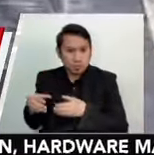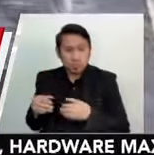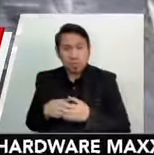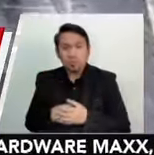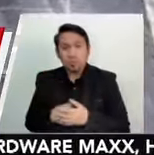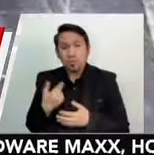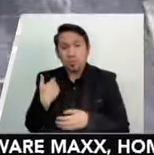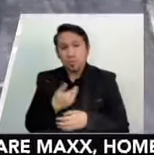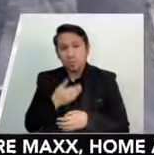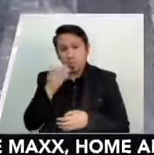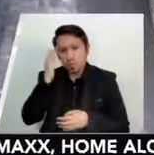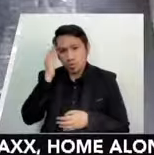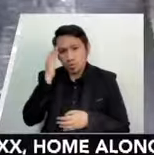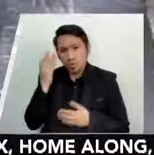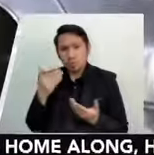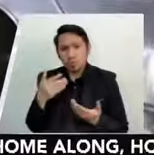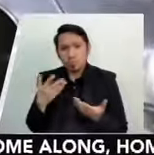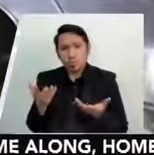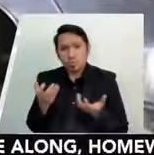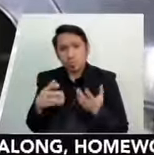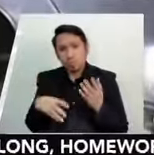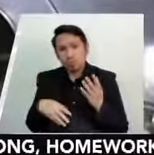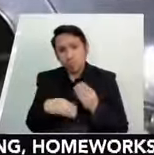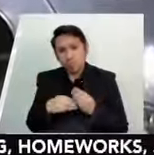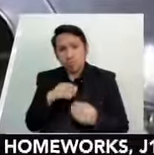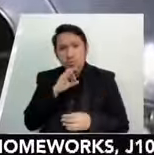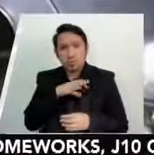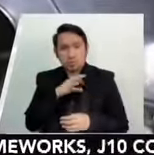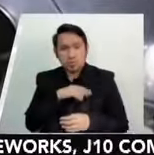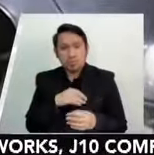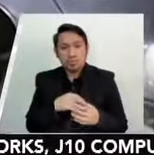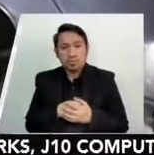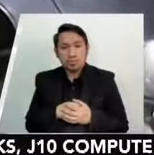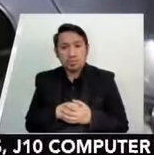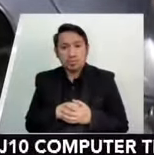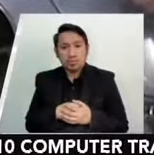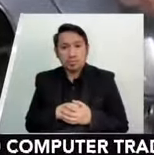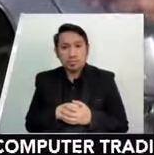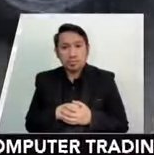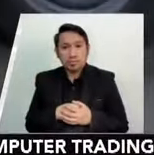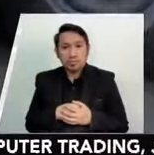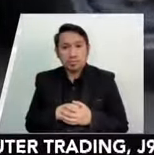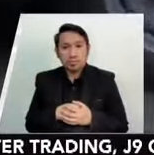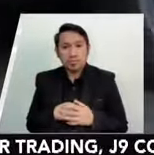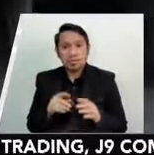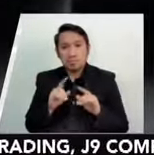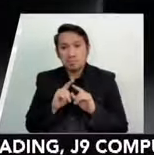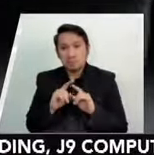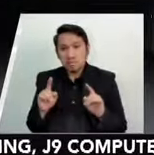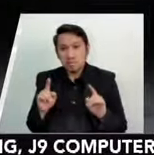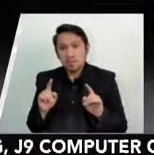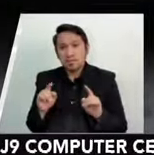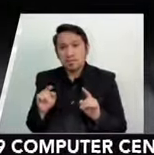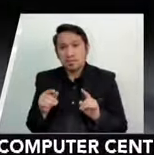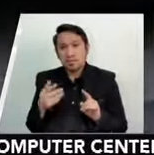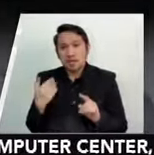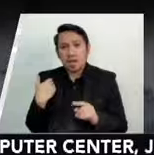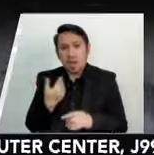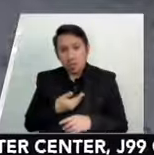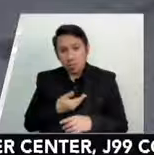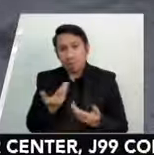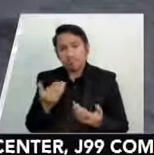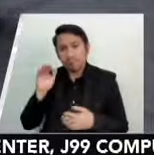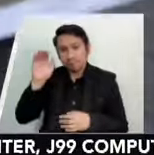dagdag kita, no, sa kalagayan ng ating sektor ng transportasyon. Pero mas sa atin, ang panawagan talaga natin ay